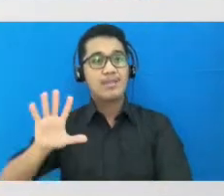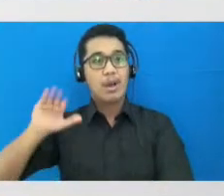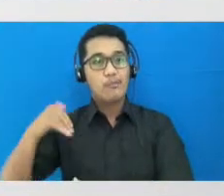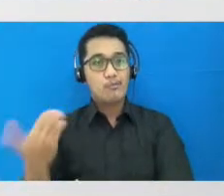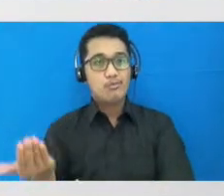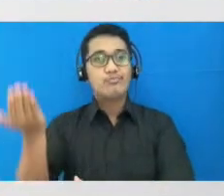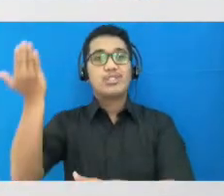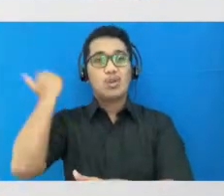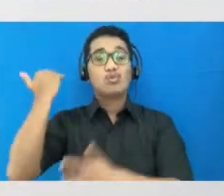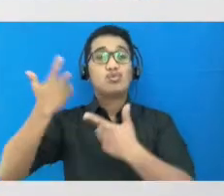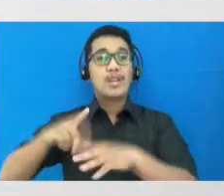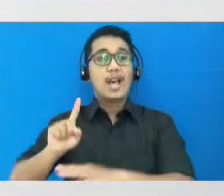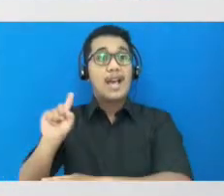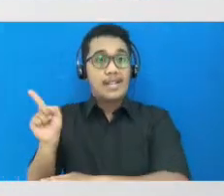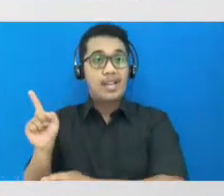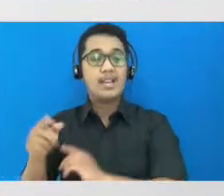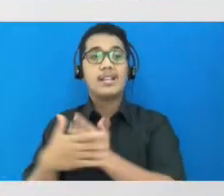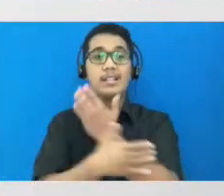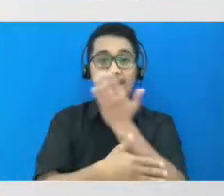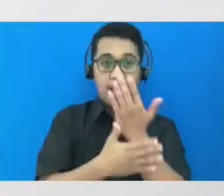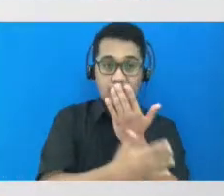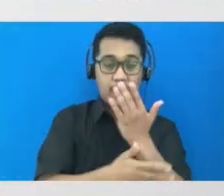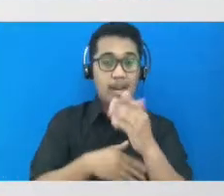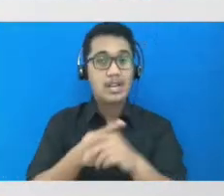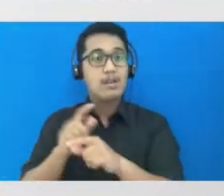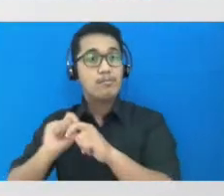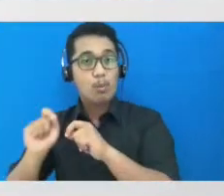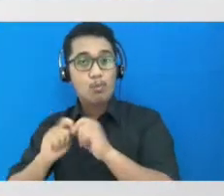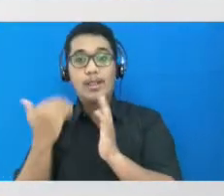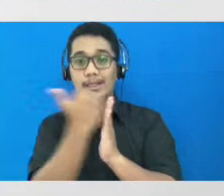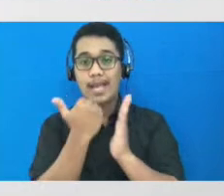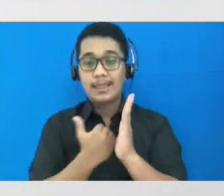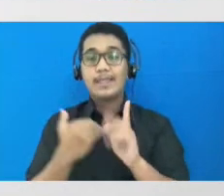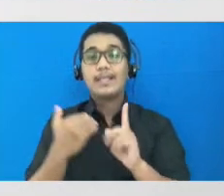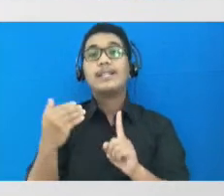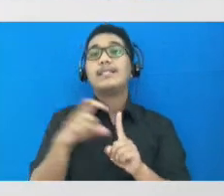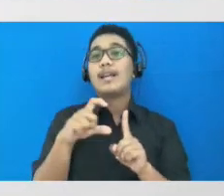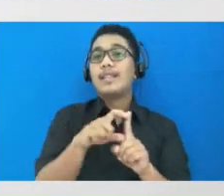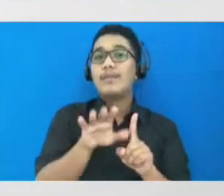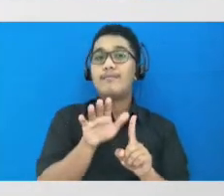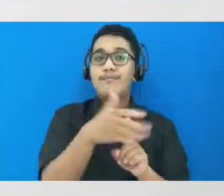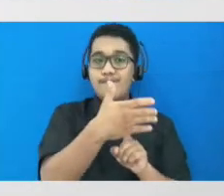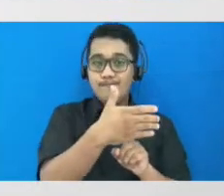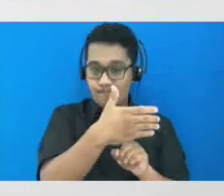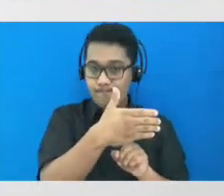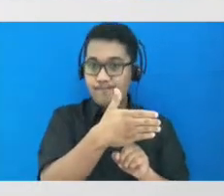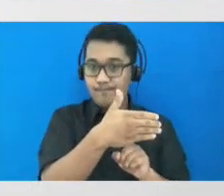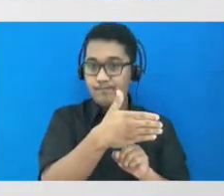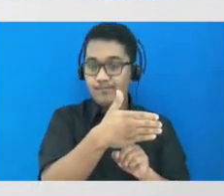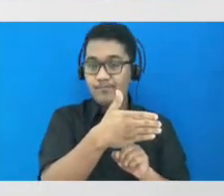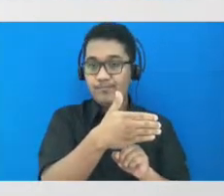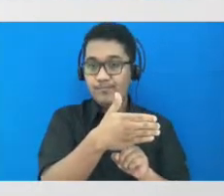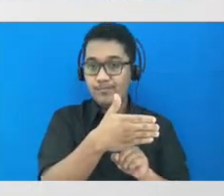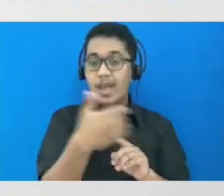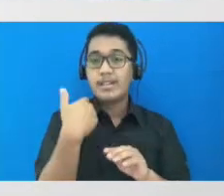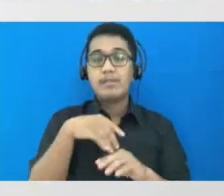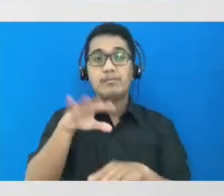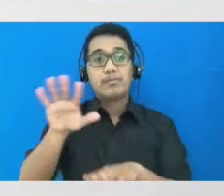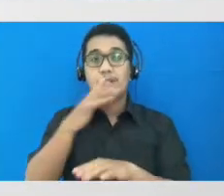ada negara yang mengadopsi peraturan data protection di Hesse, Germany, negara bagian di